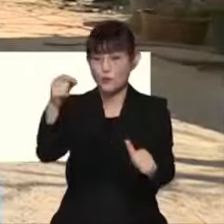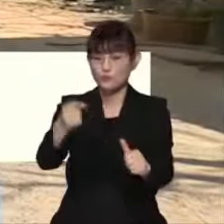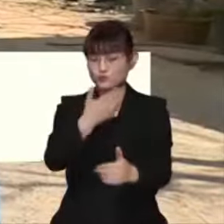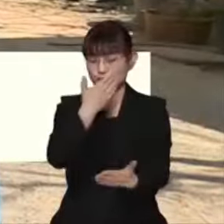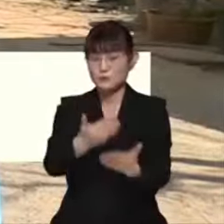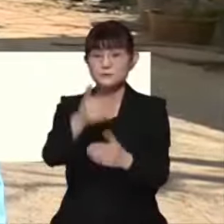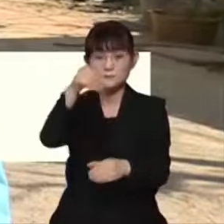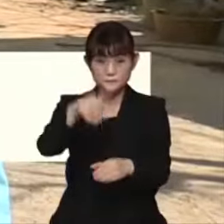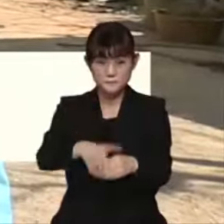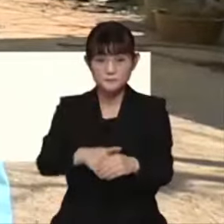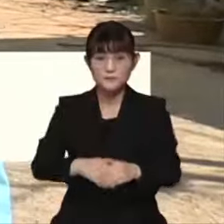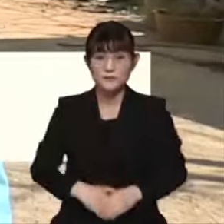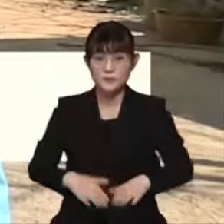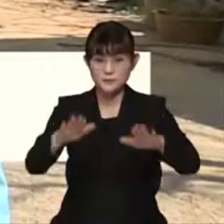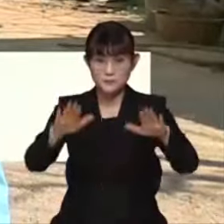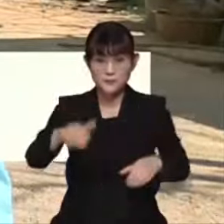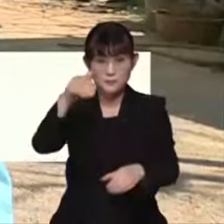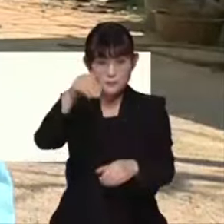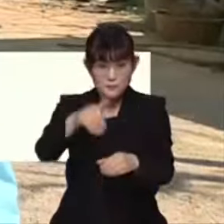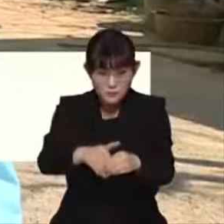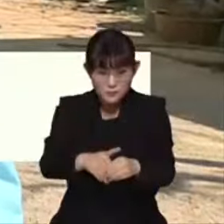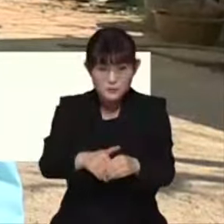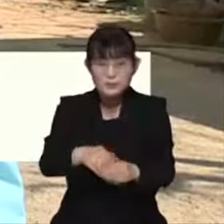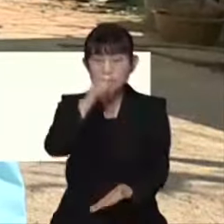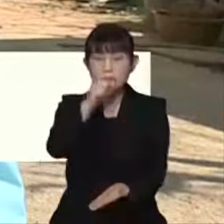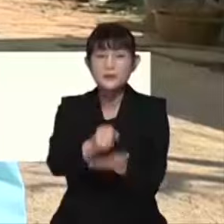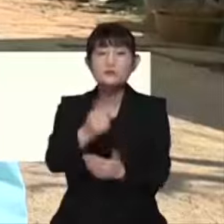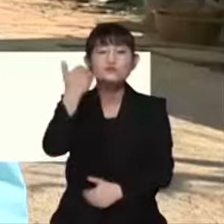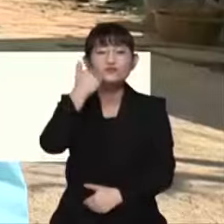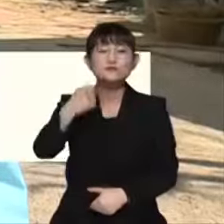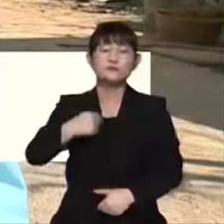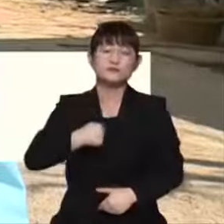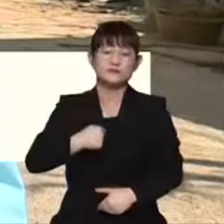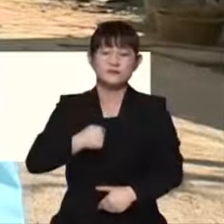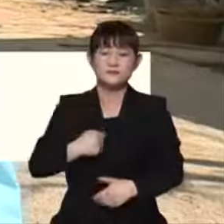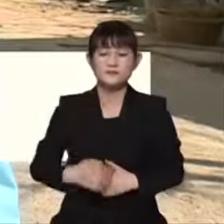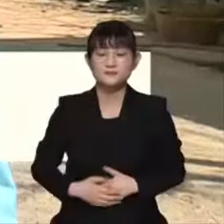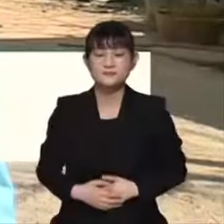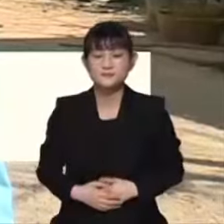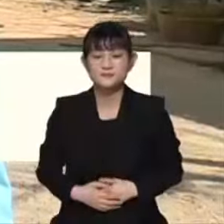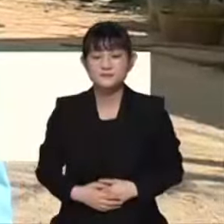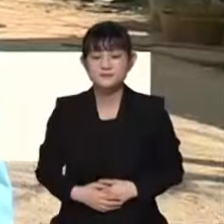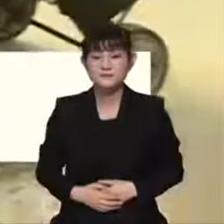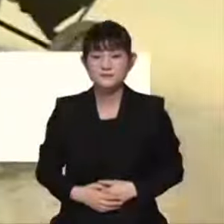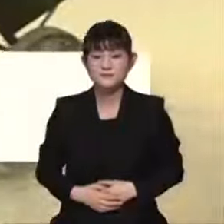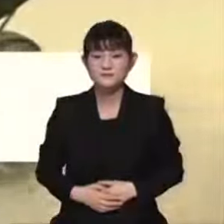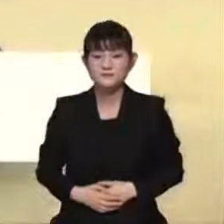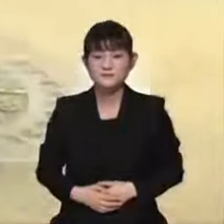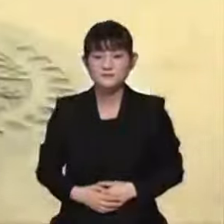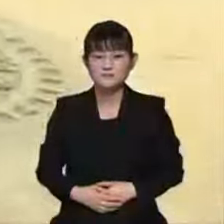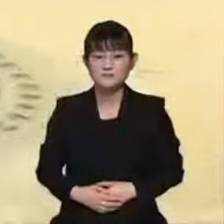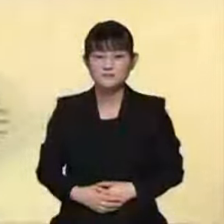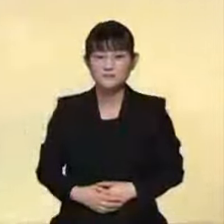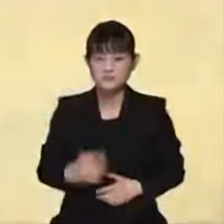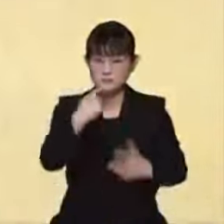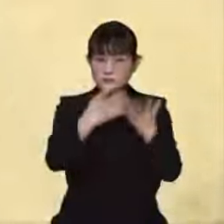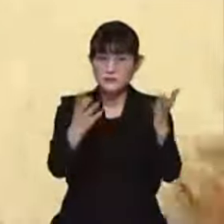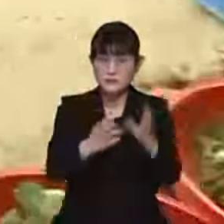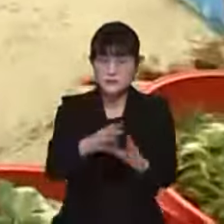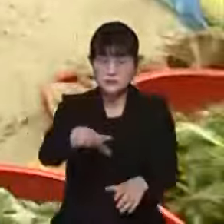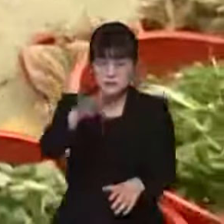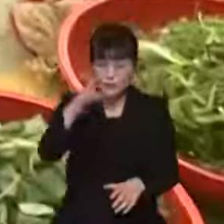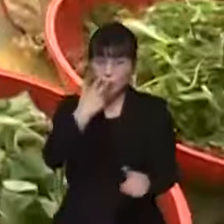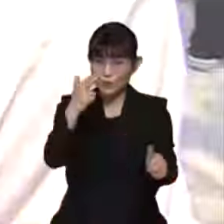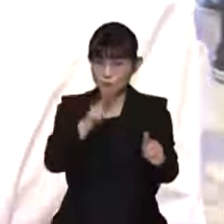중요한 선거입니다. 이 선거의 적임자는 바로 진보당 유현주라고 생각하고 있고요. 민주당 초선